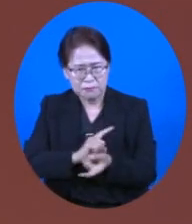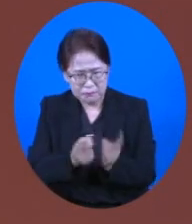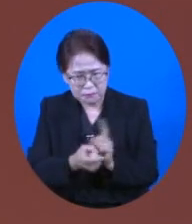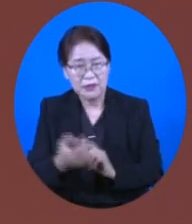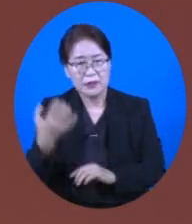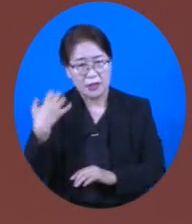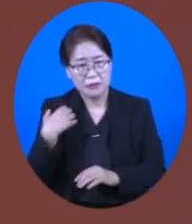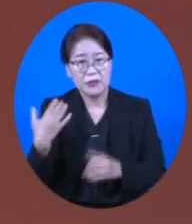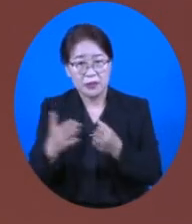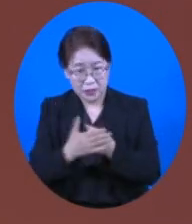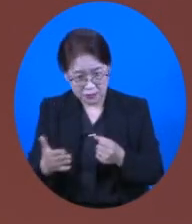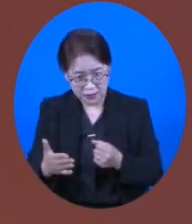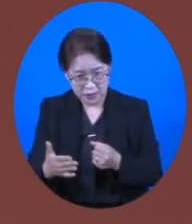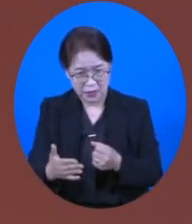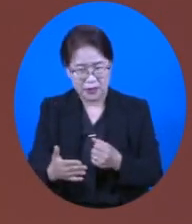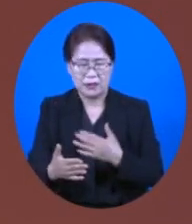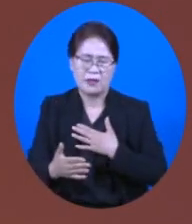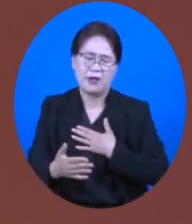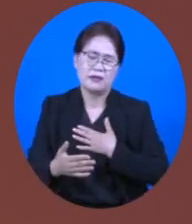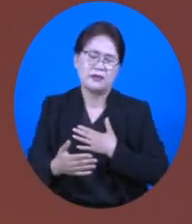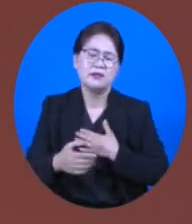하나님은 나를 의롭다 하신 거예요.